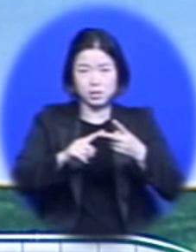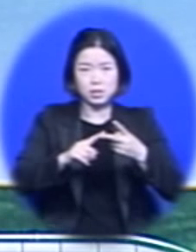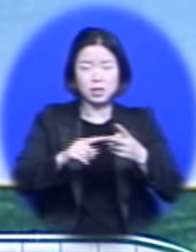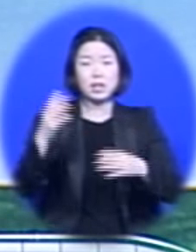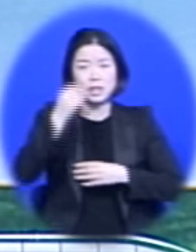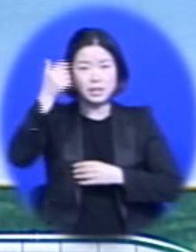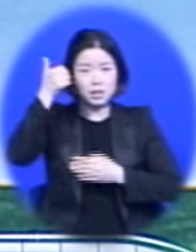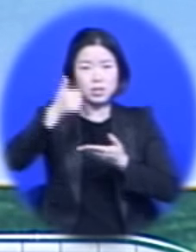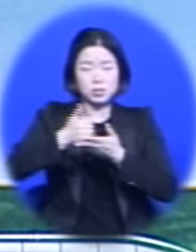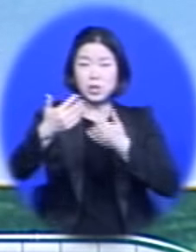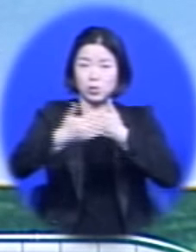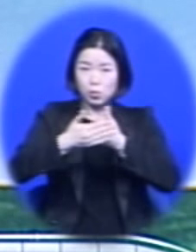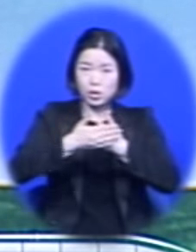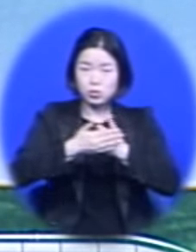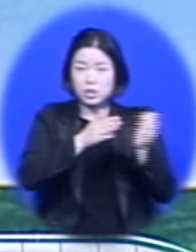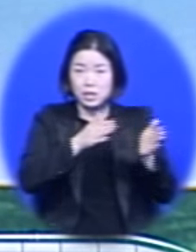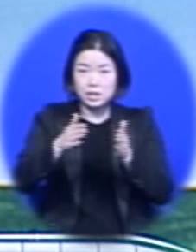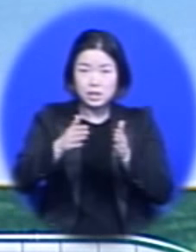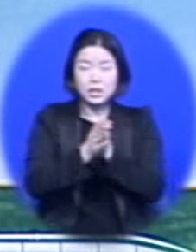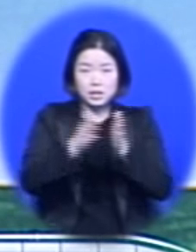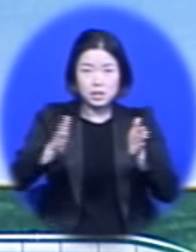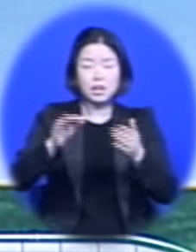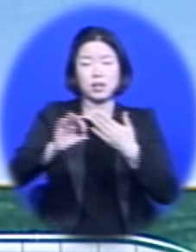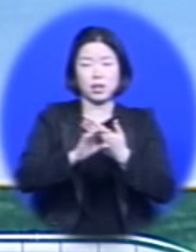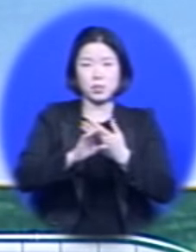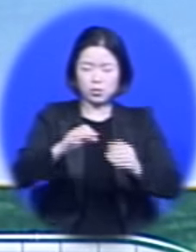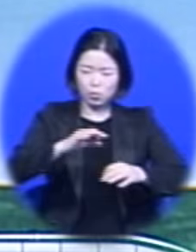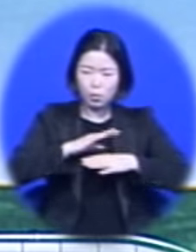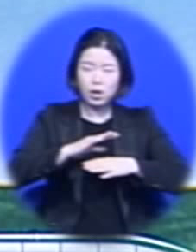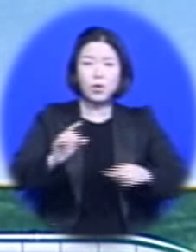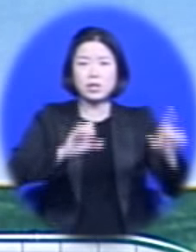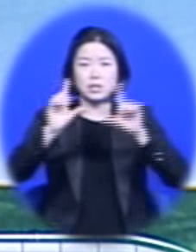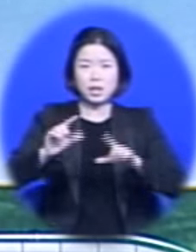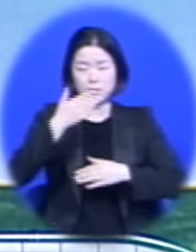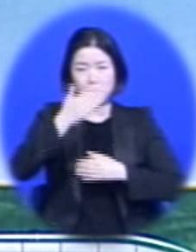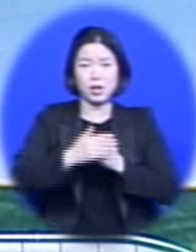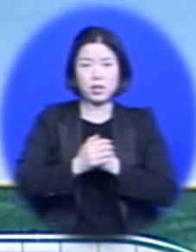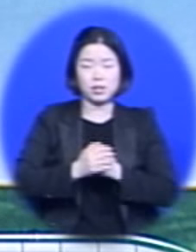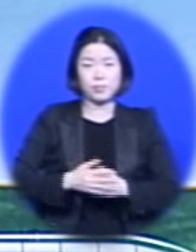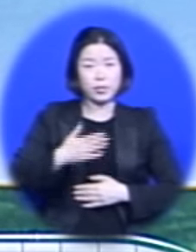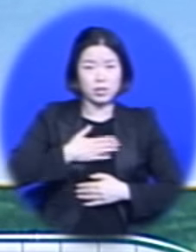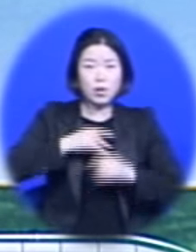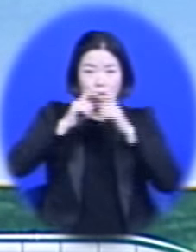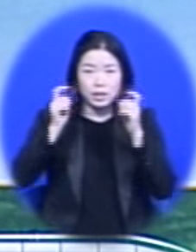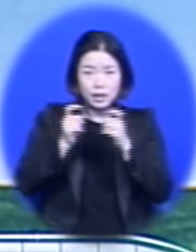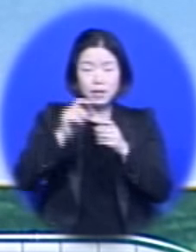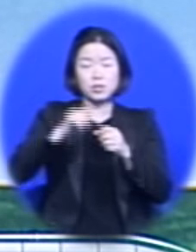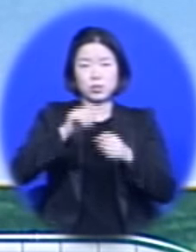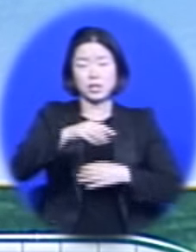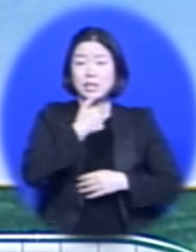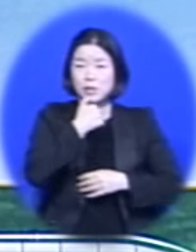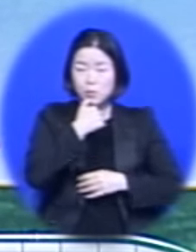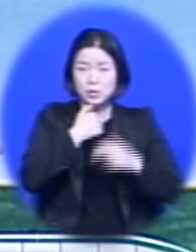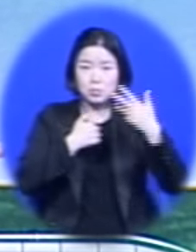성령님께서 도와주시기 시작하면 그러면 정말 놀라운 삶을 살게 되는 겁니다. 저는 저 개인적으로 이 로마서